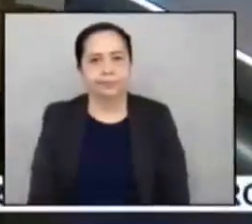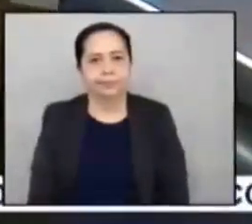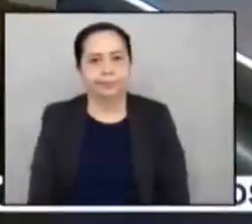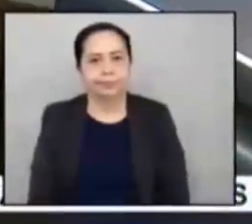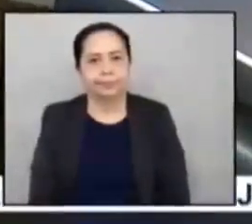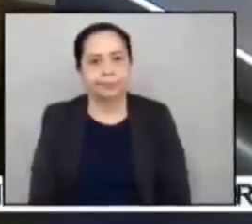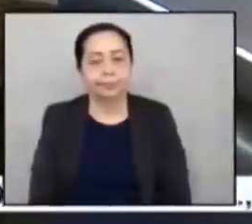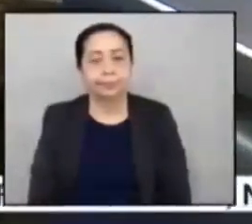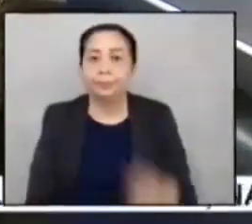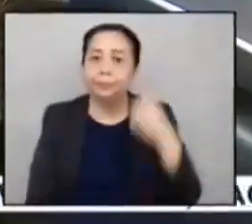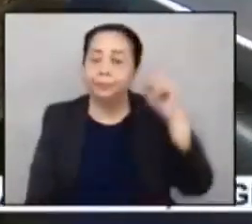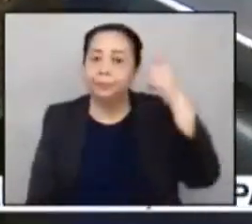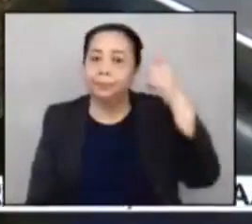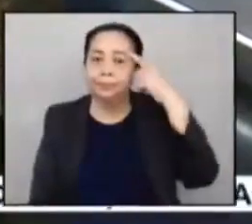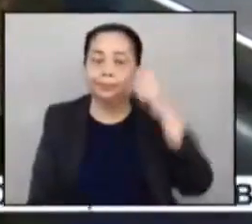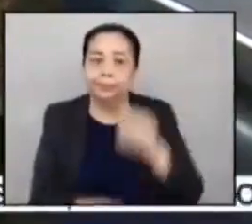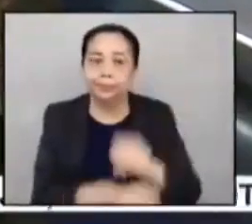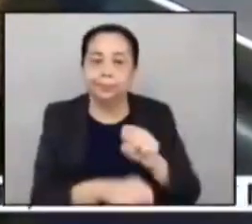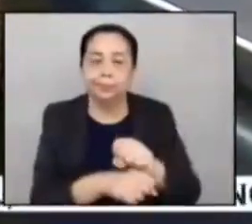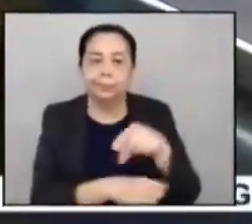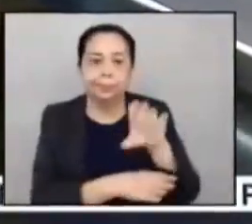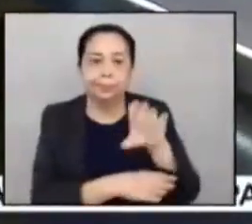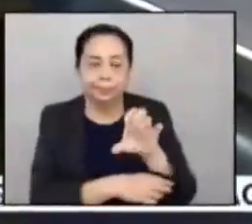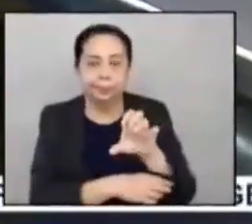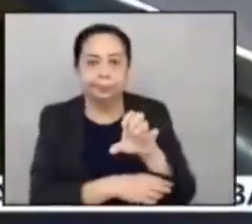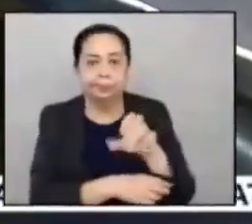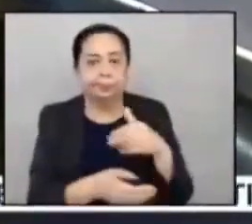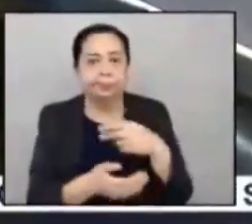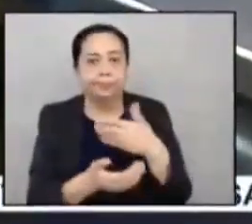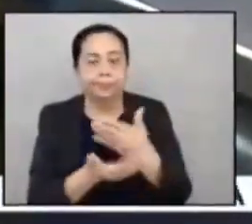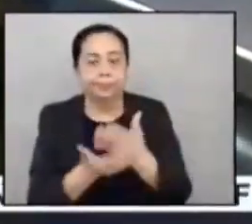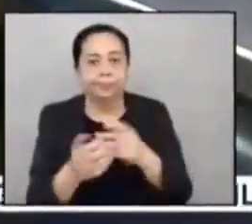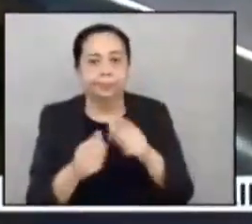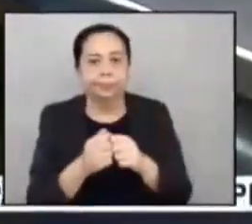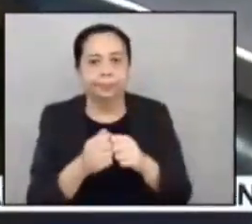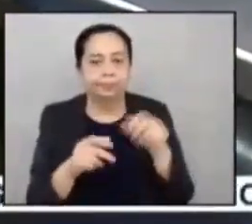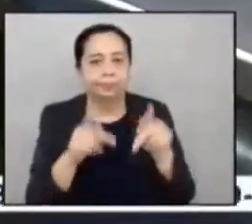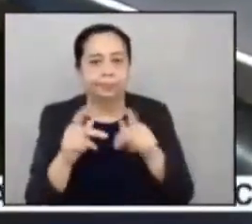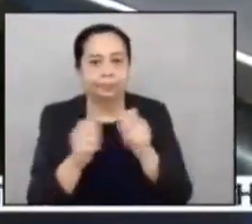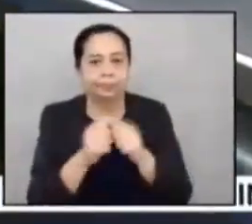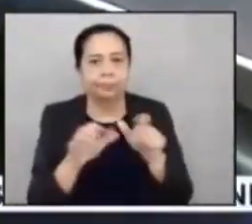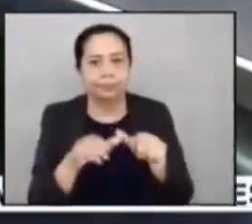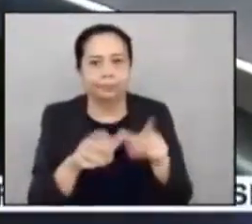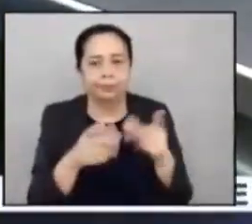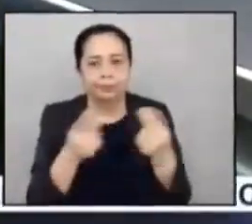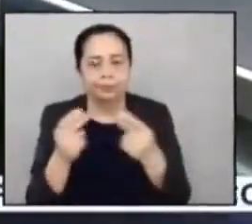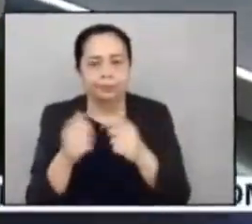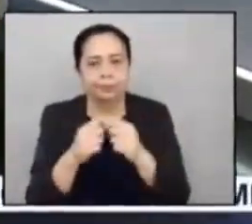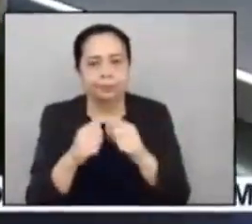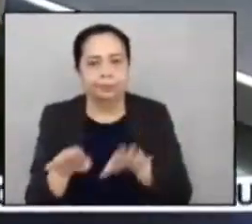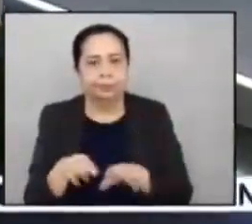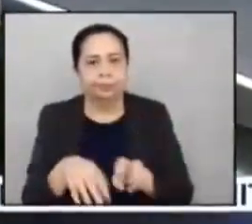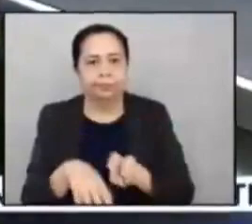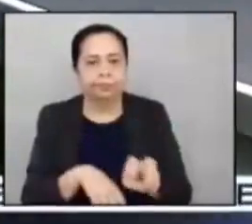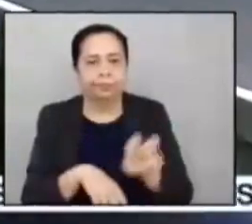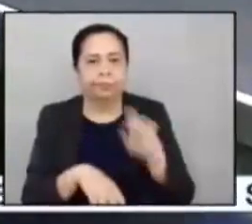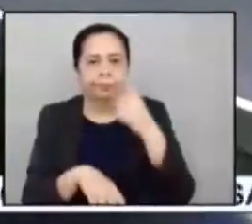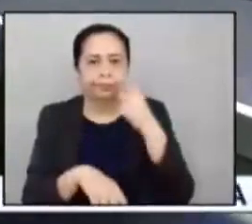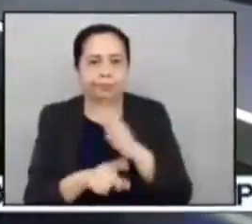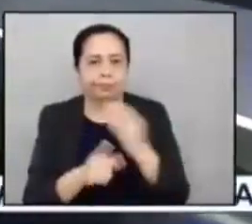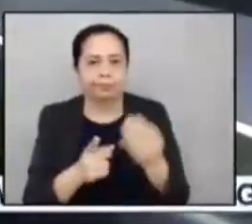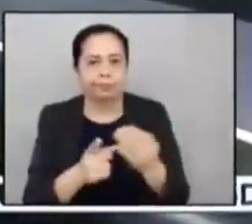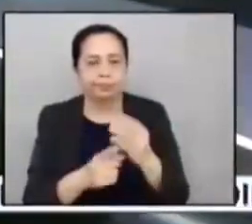Para sa government at work, Quezon City Kabahagi Center for Children with Disabilities nagsagawa ng lakbay serbisyo sa barangay